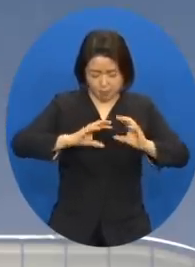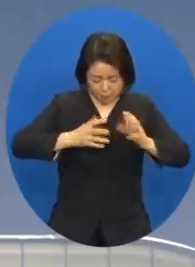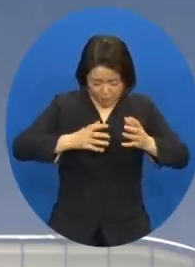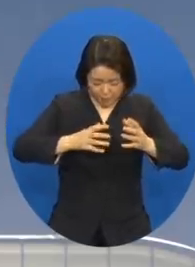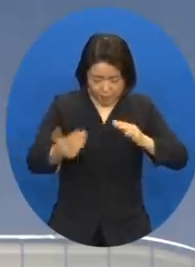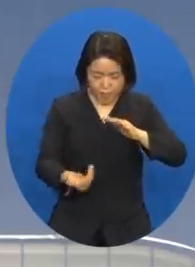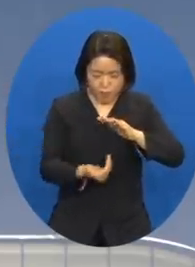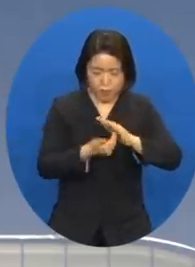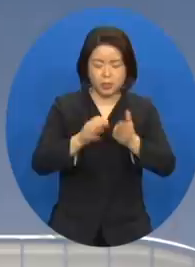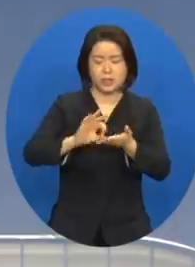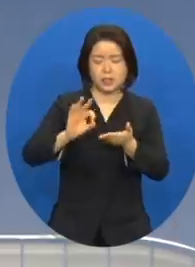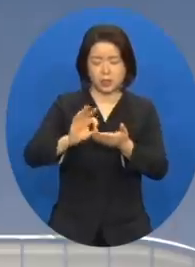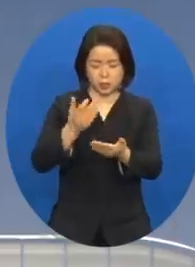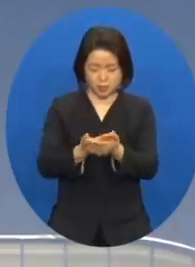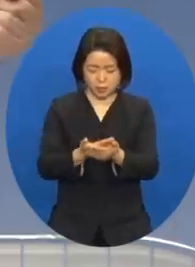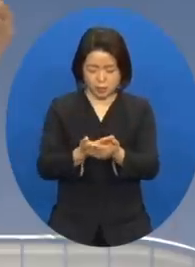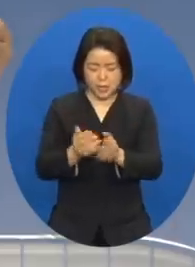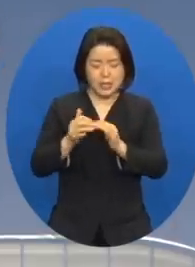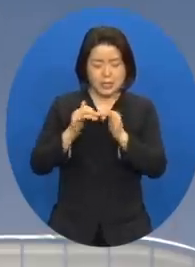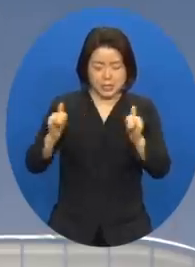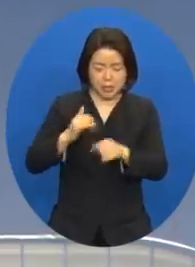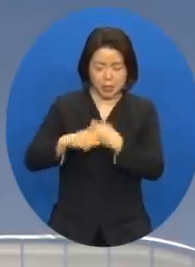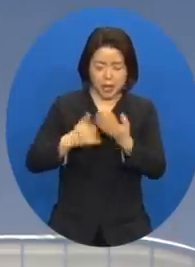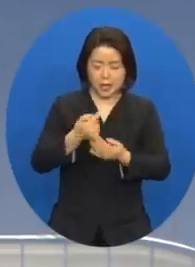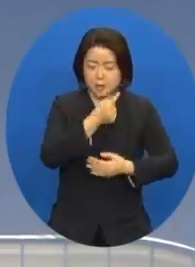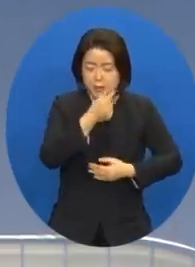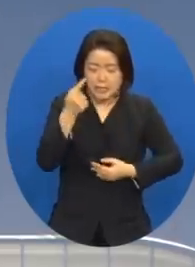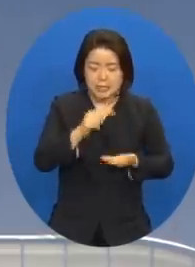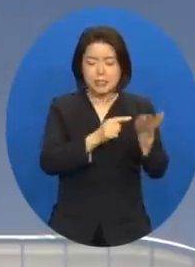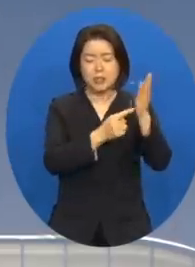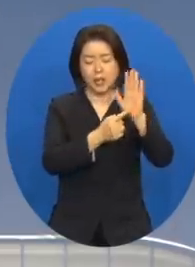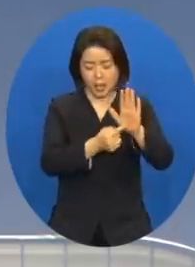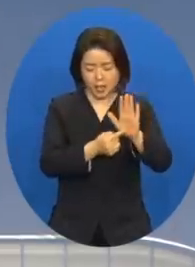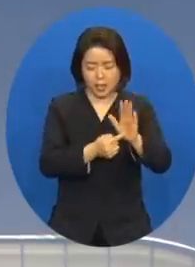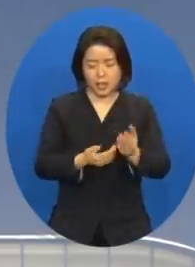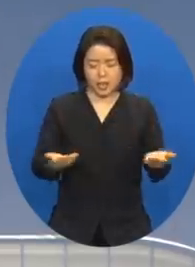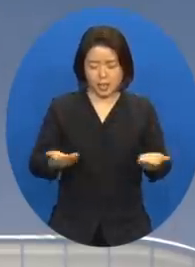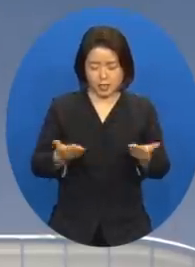사용하소서, 사람들에게 하나님을 증거하는 일에 나를 쓰소서,